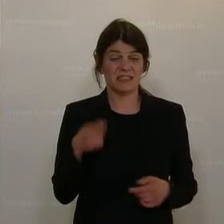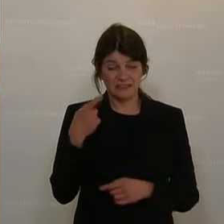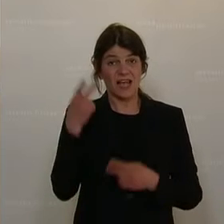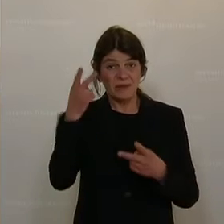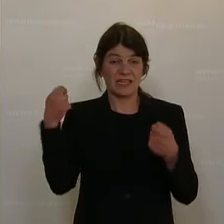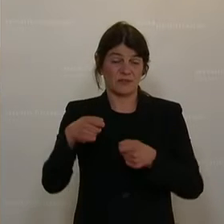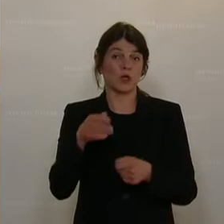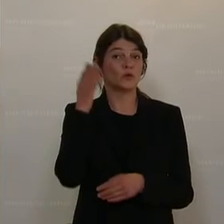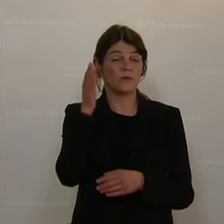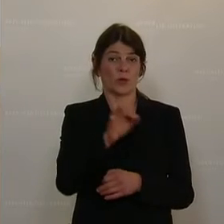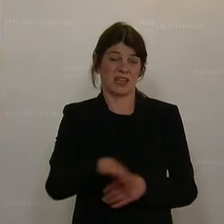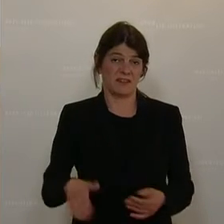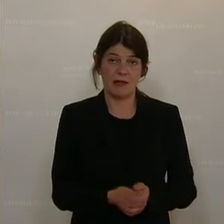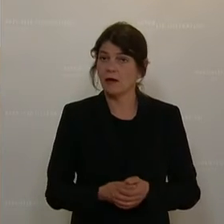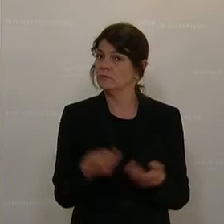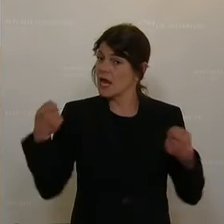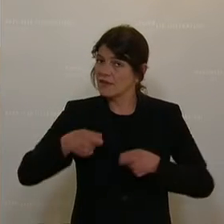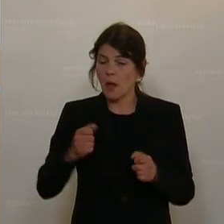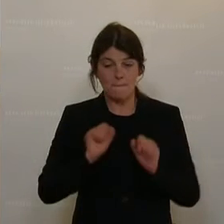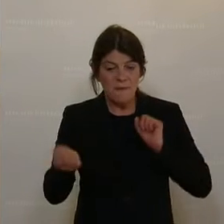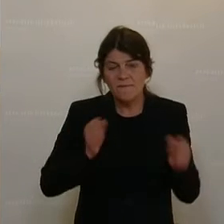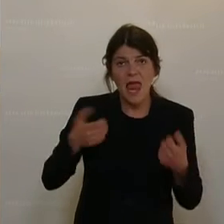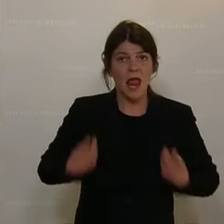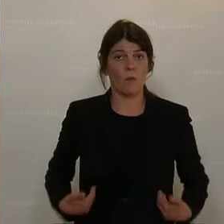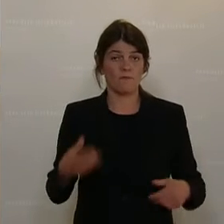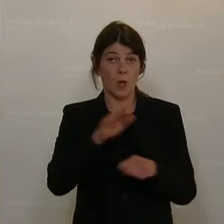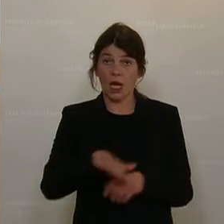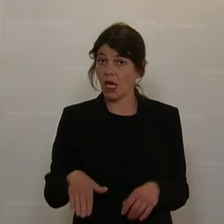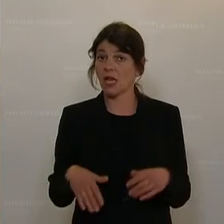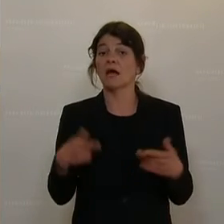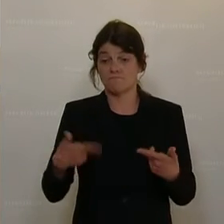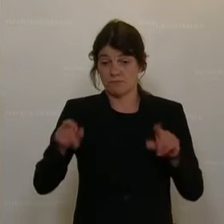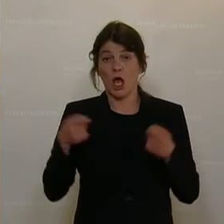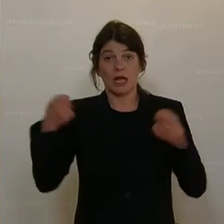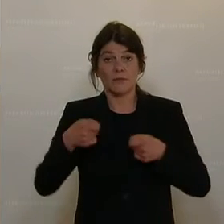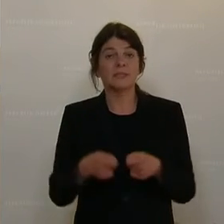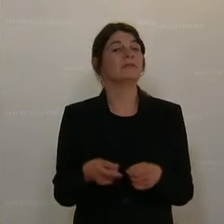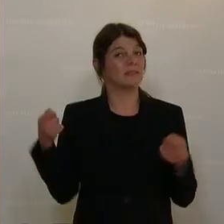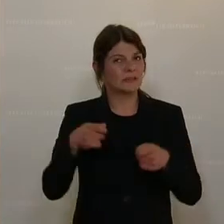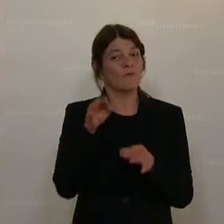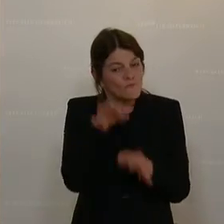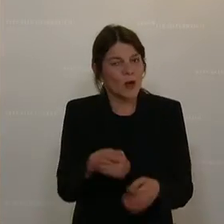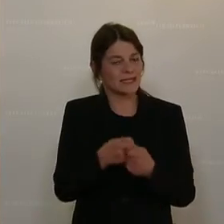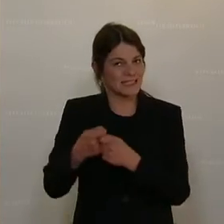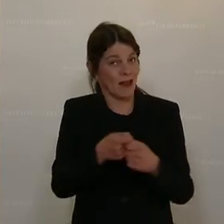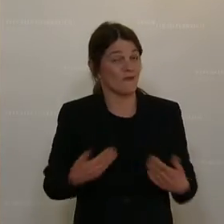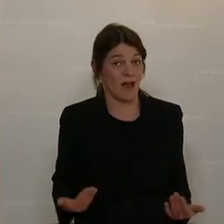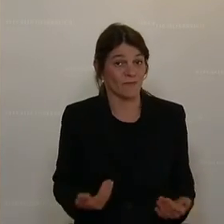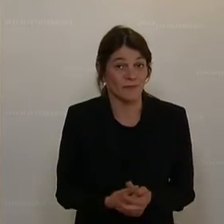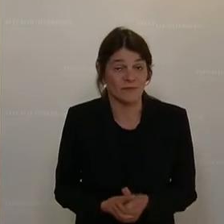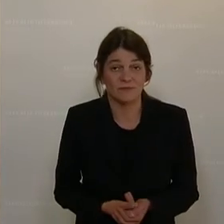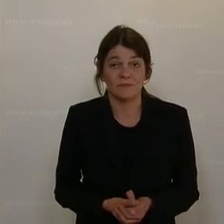Zukunft unserer Kinder, eine Investition in die Bewegung unserer Kinder, ist ein Investment in unsere Gesellschaft.